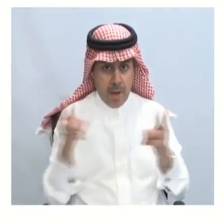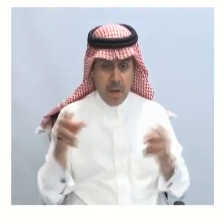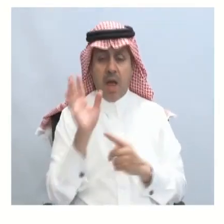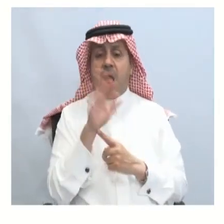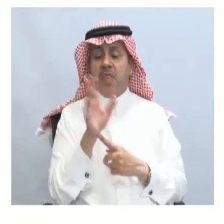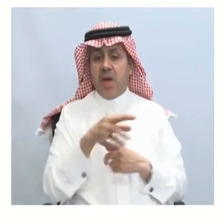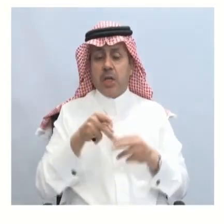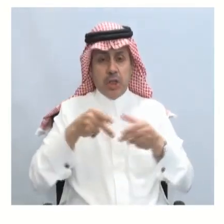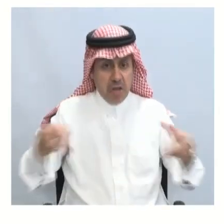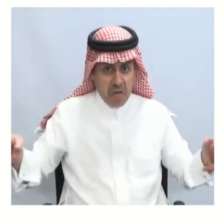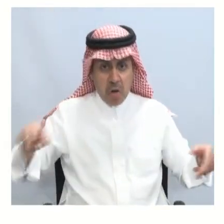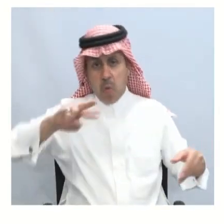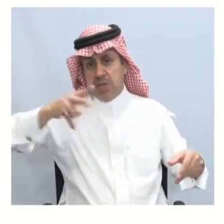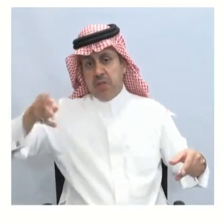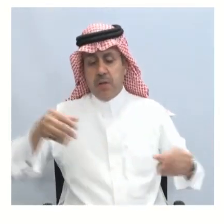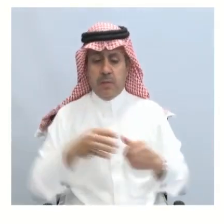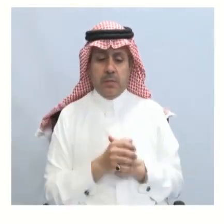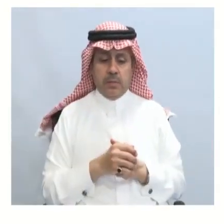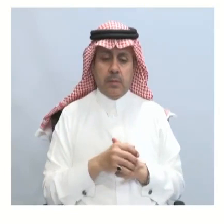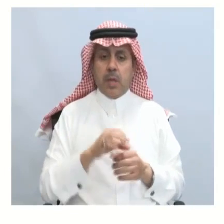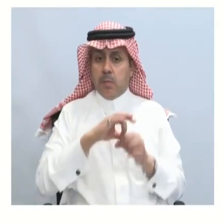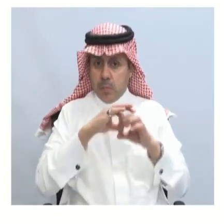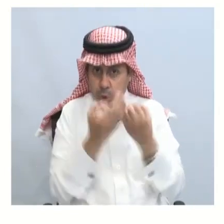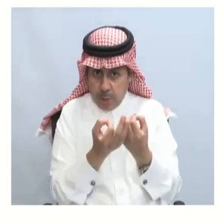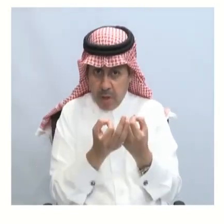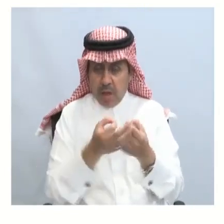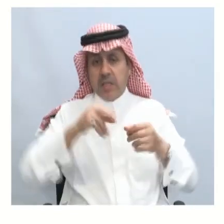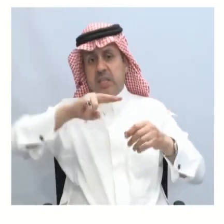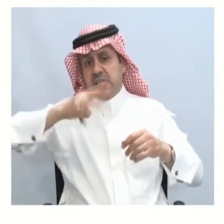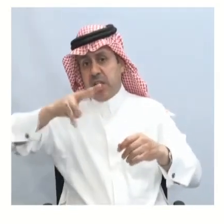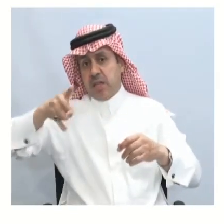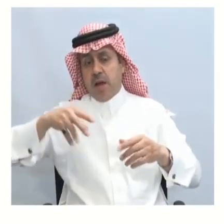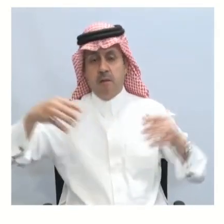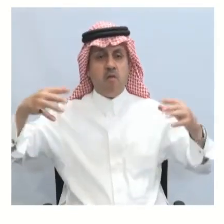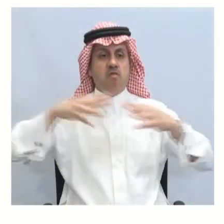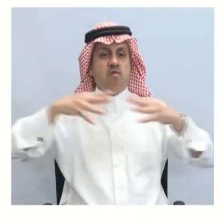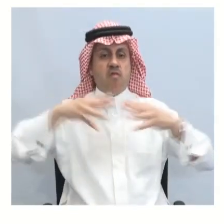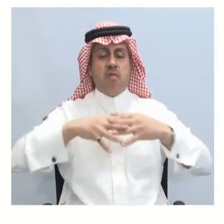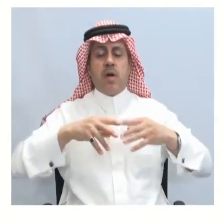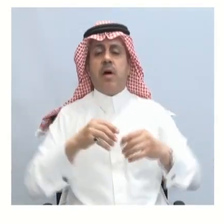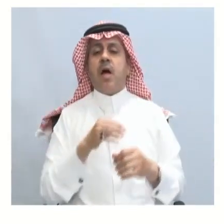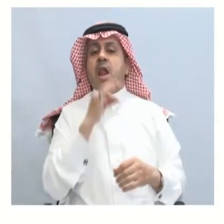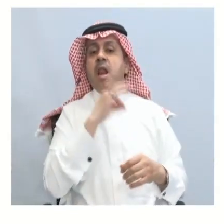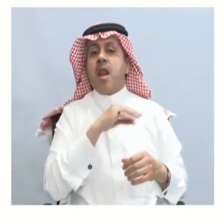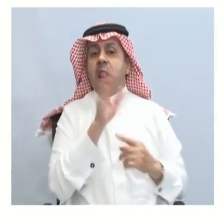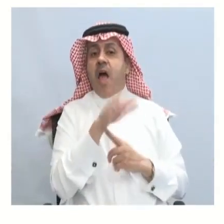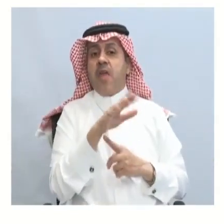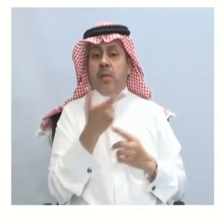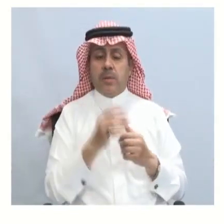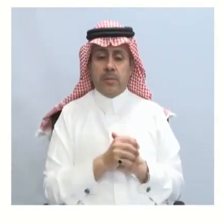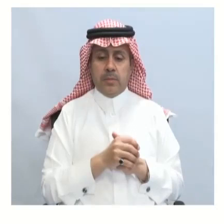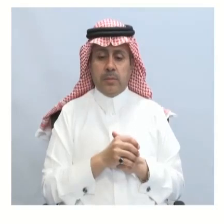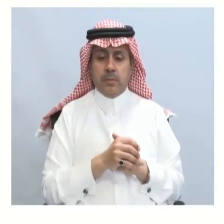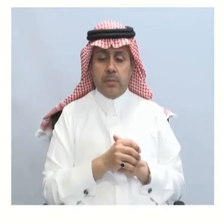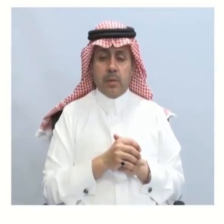التفرق والاختلاف بين المسلمين ماذا يحصل في حال التفرق والاختلاف بين المسلمين فاريد